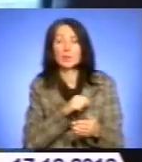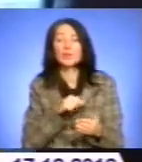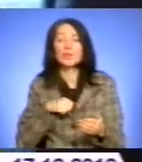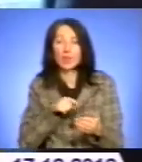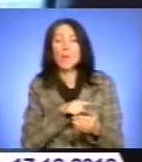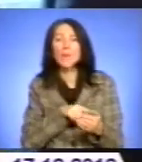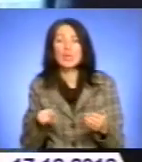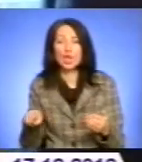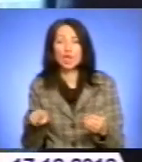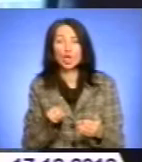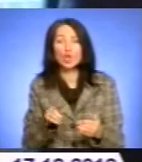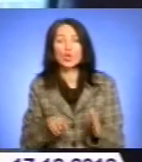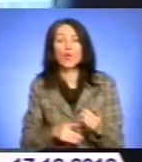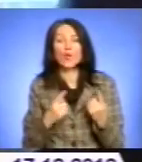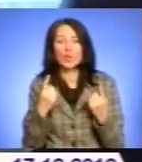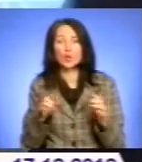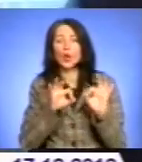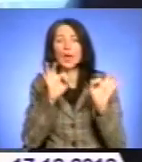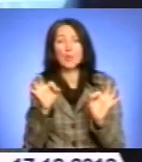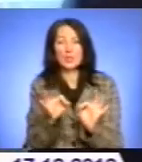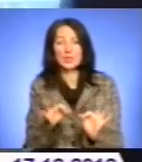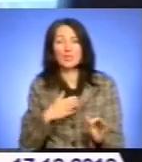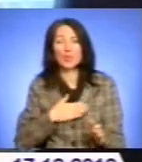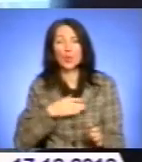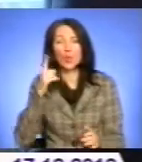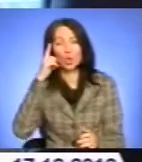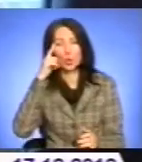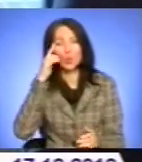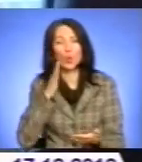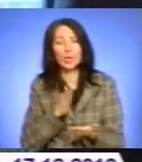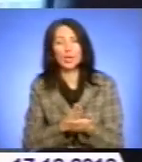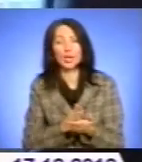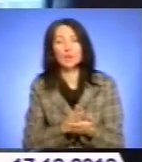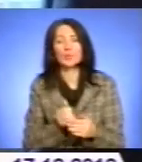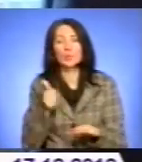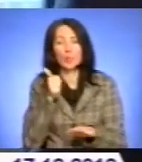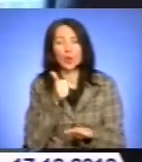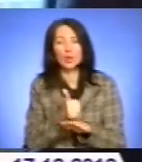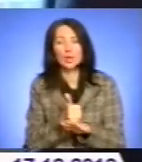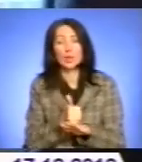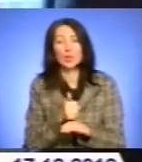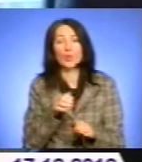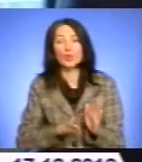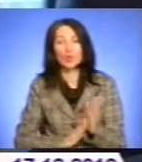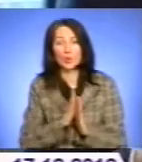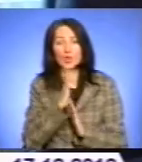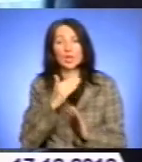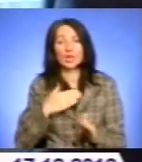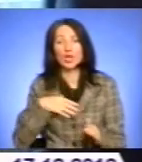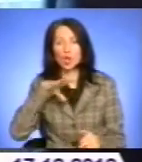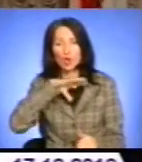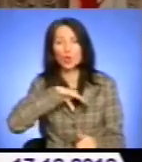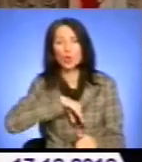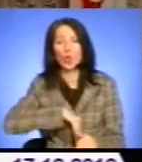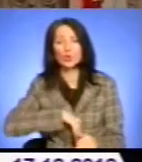що високе мистецтво, на мою думку, все-таки є пріоритетом зростання нашої